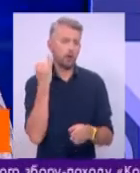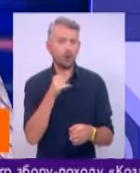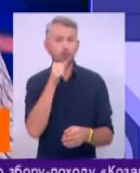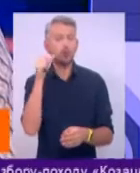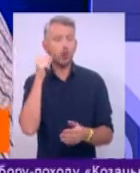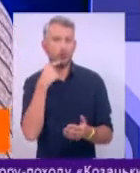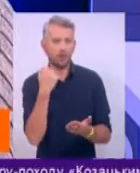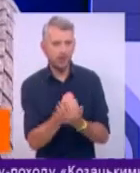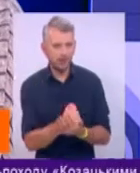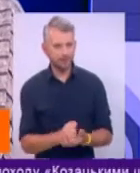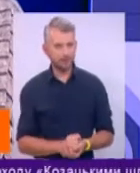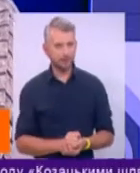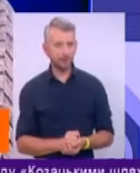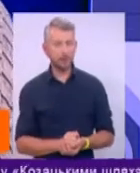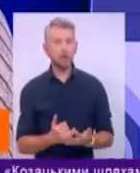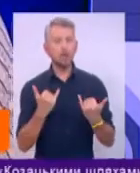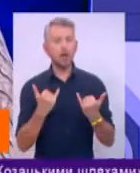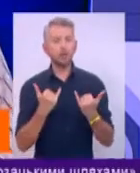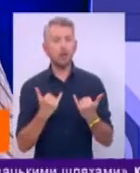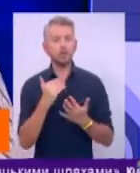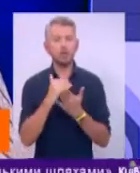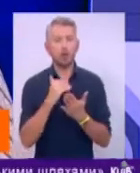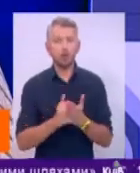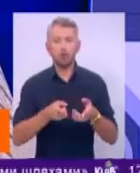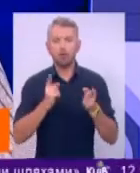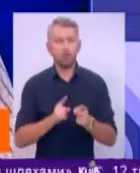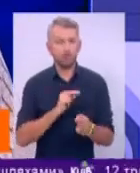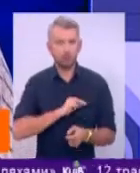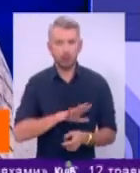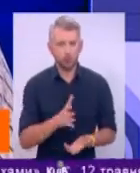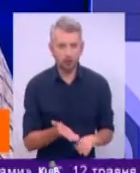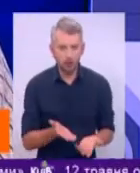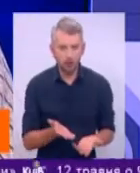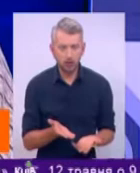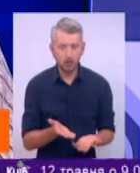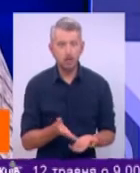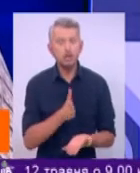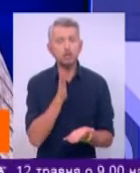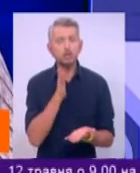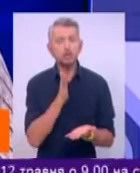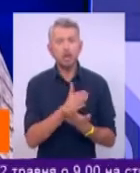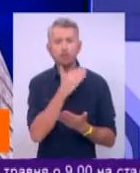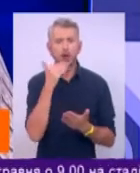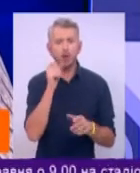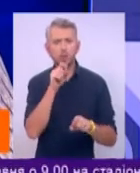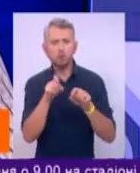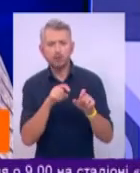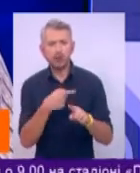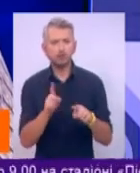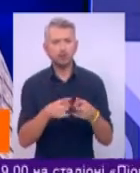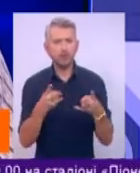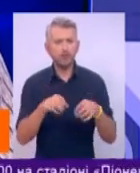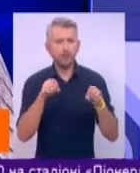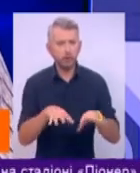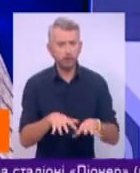року його прийняли. На сьогодні програма дійсно не запущена. Є багато питань, які треба